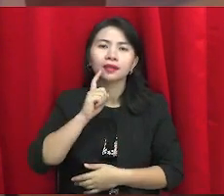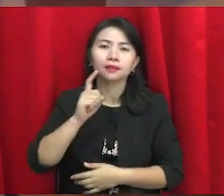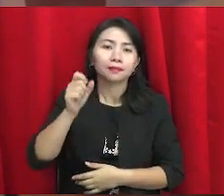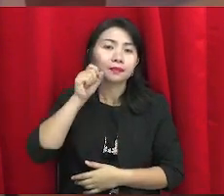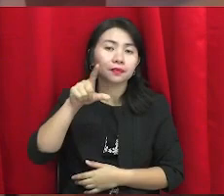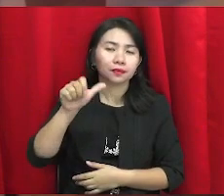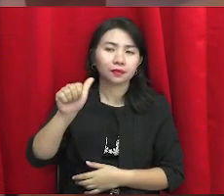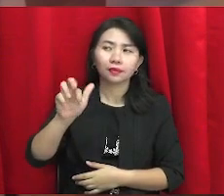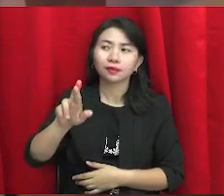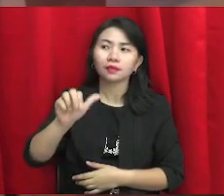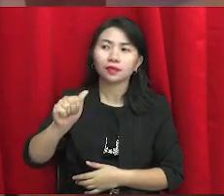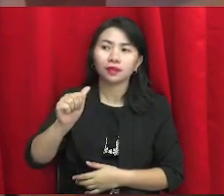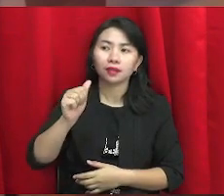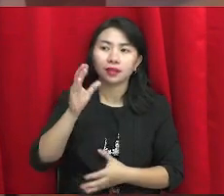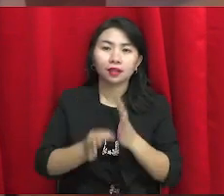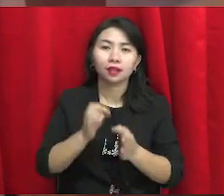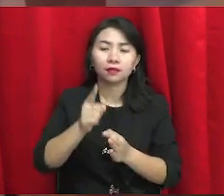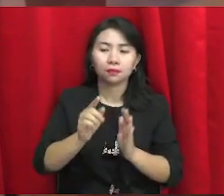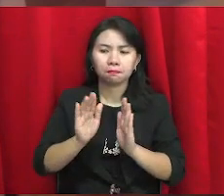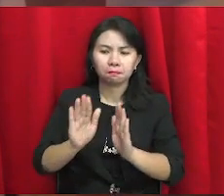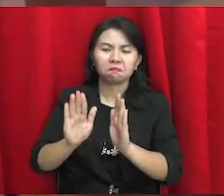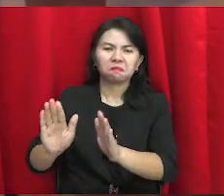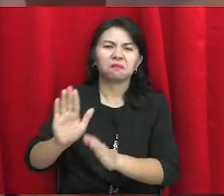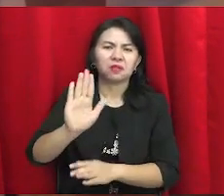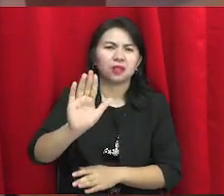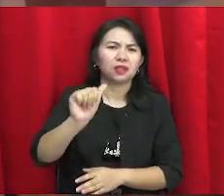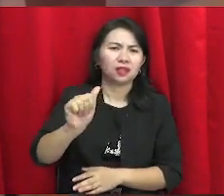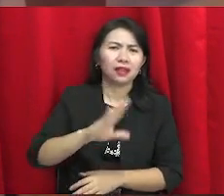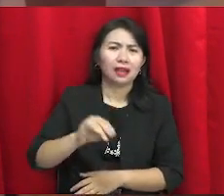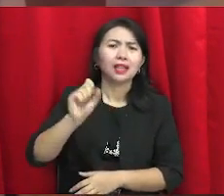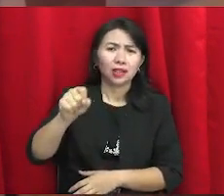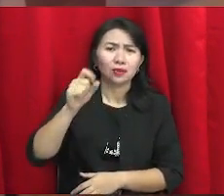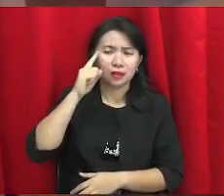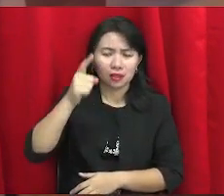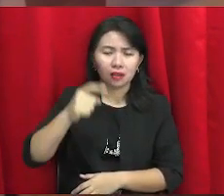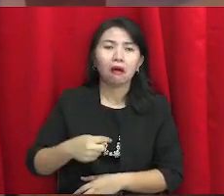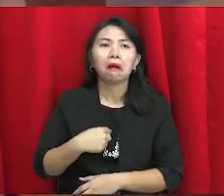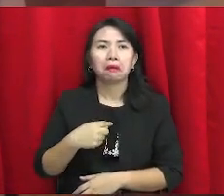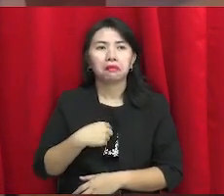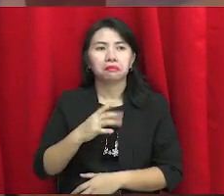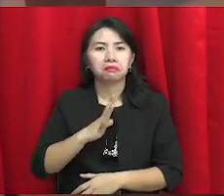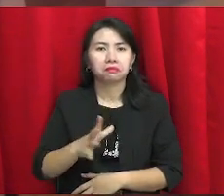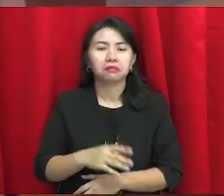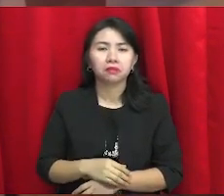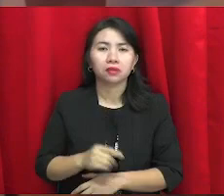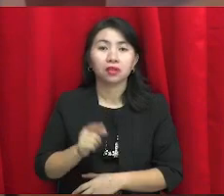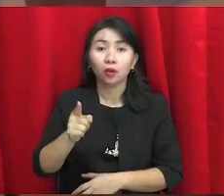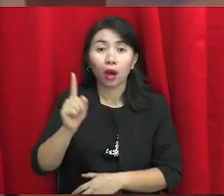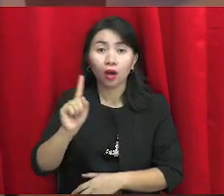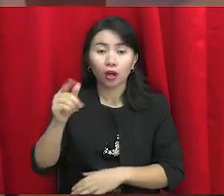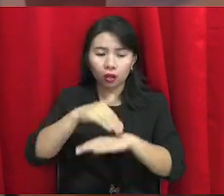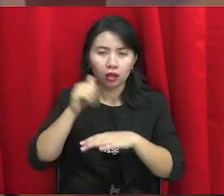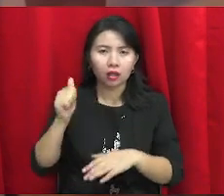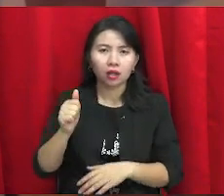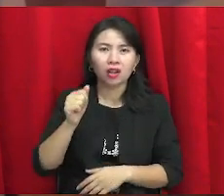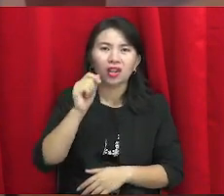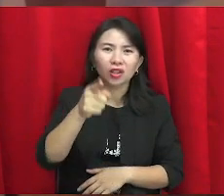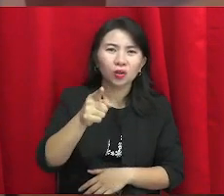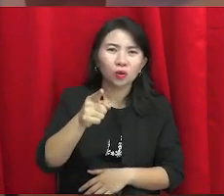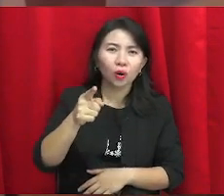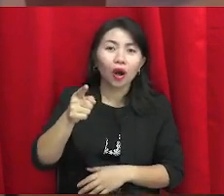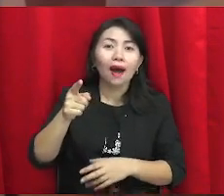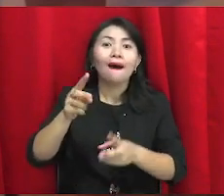na pag ini-insist mo yung sarili mo, okay ka lang eh. Masyado, ang tawag doon ay masyado kang